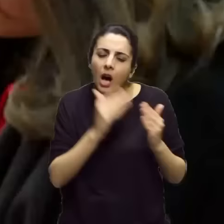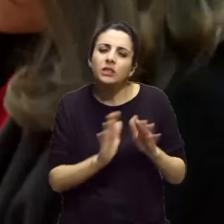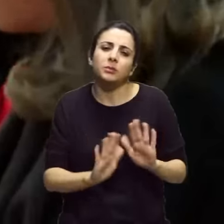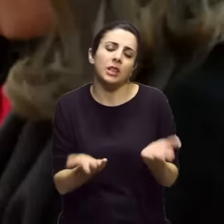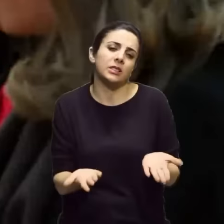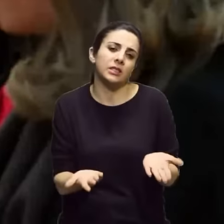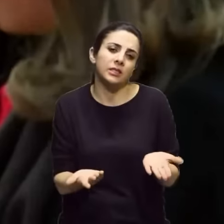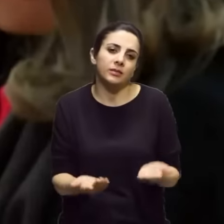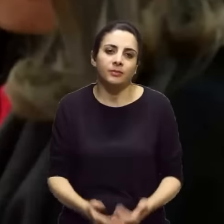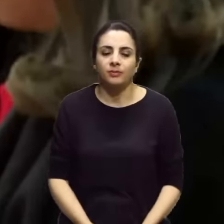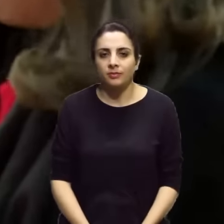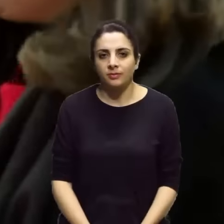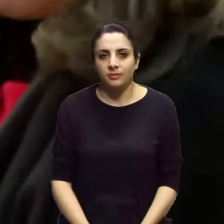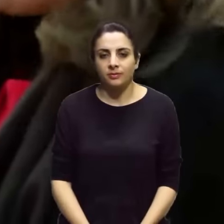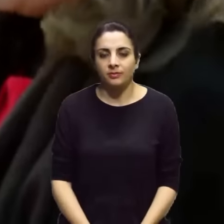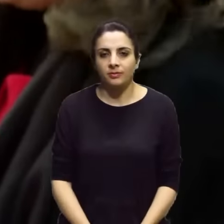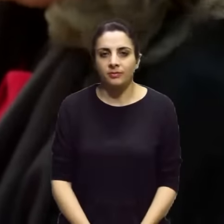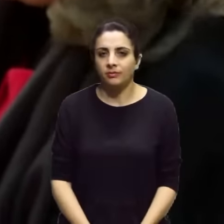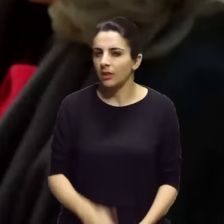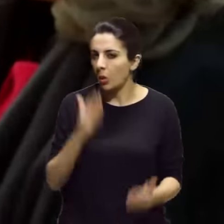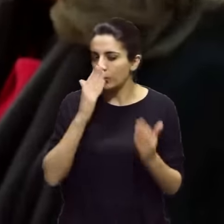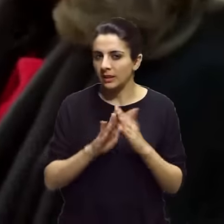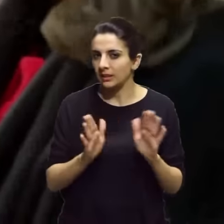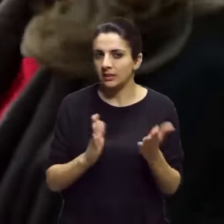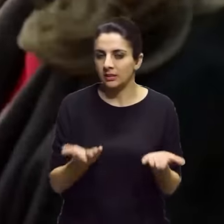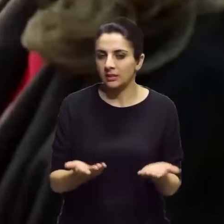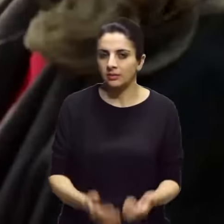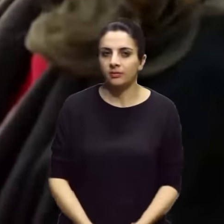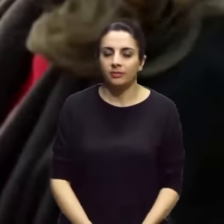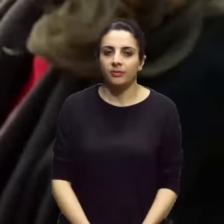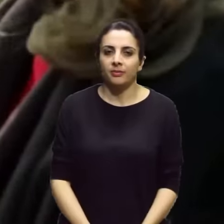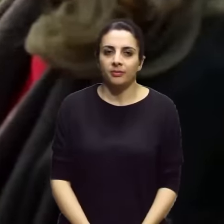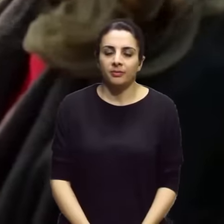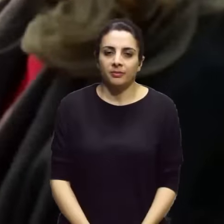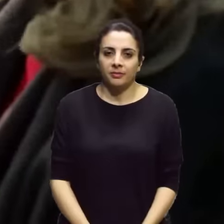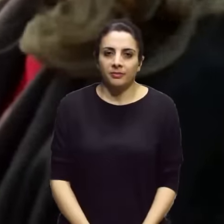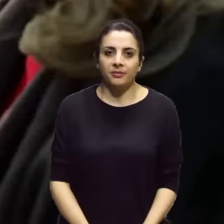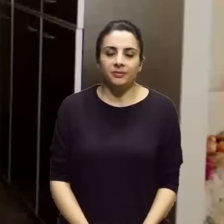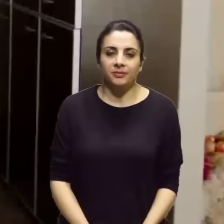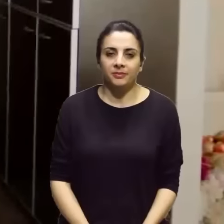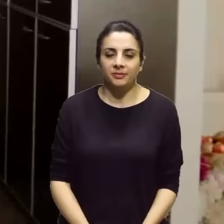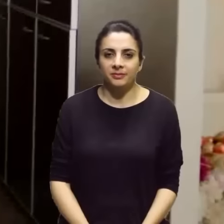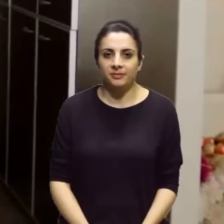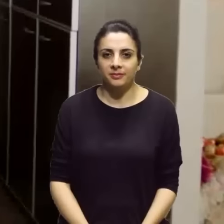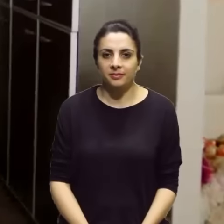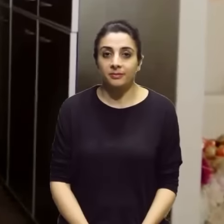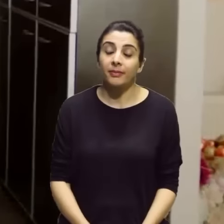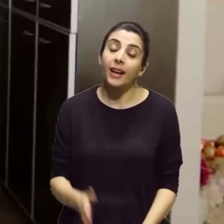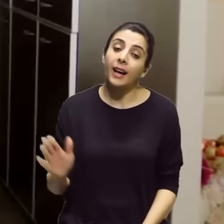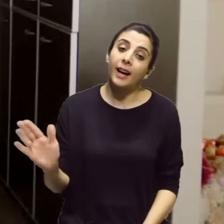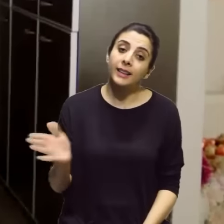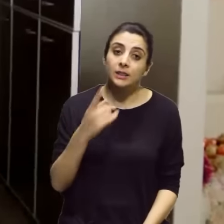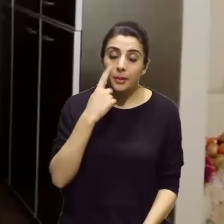ki sana kızım ya. Reyhan kararlı. Yakışmaz. Dudak kenarını ısırarak başını salladı. Geç